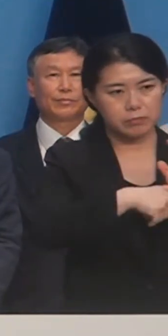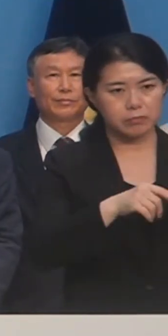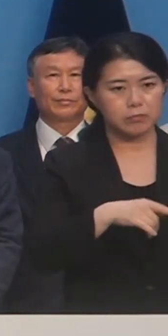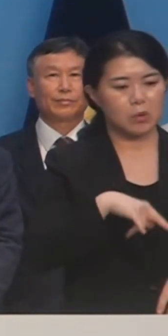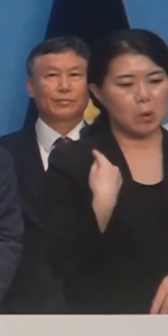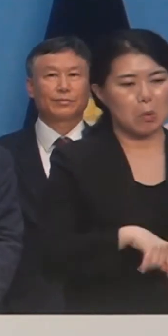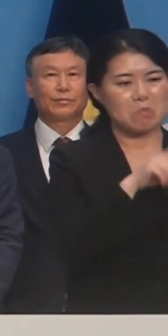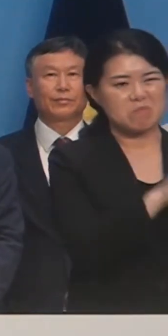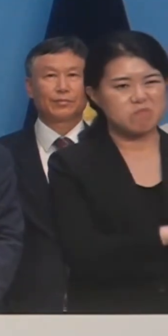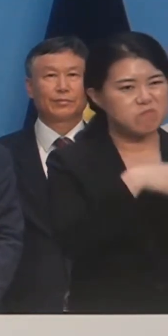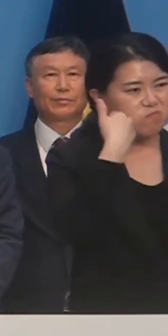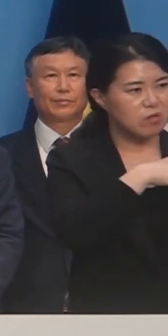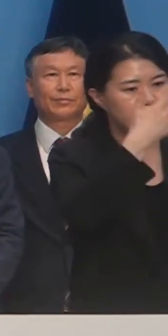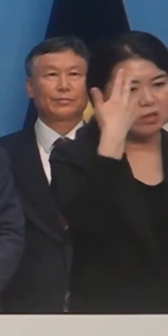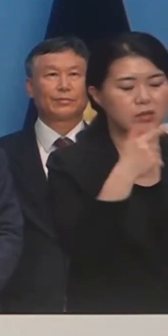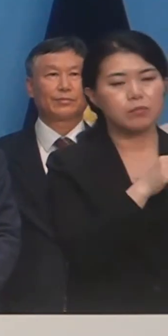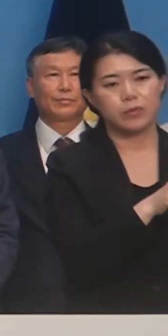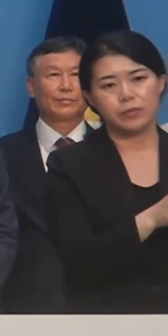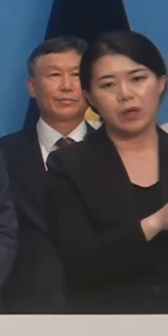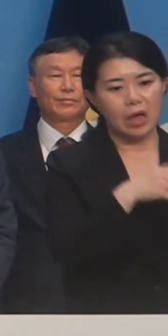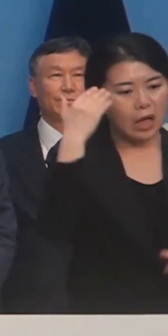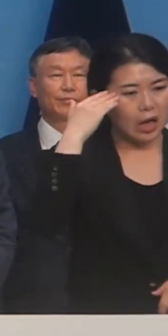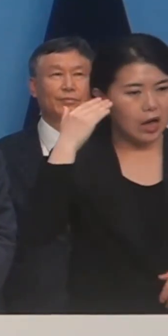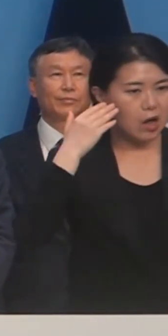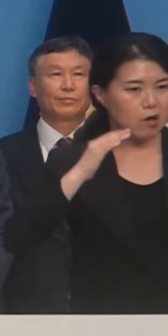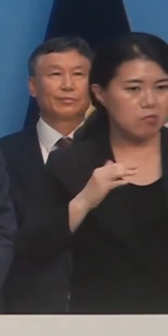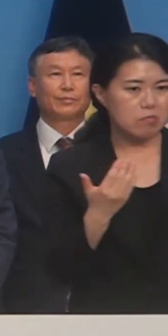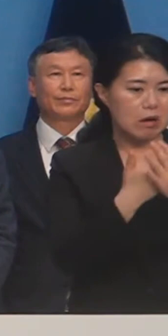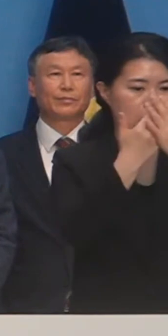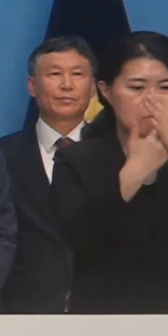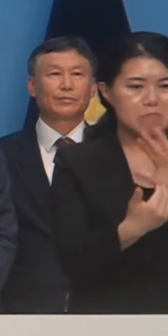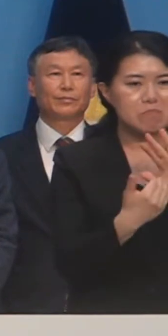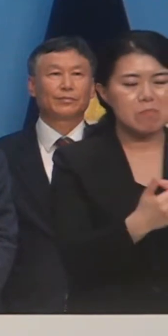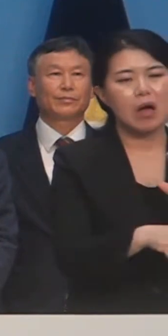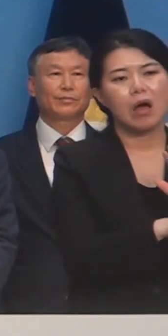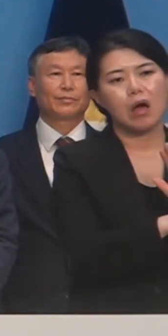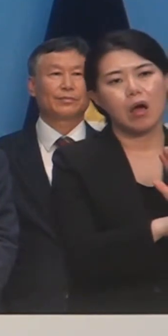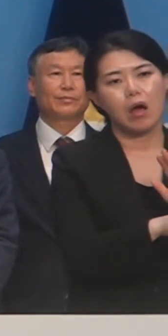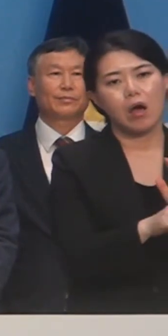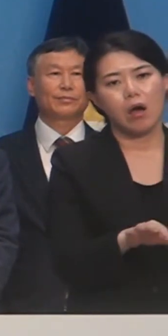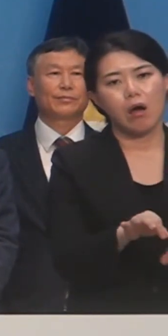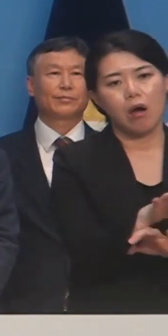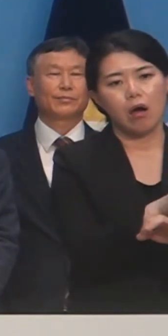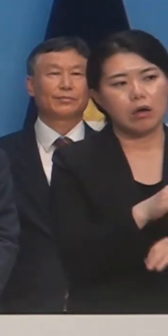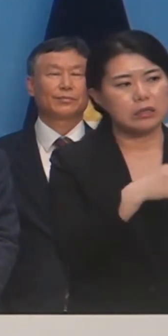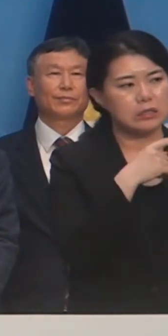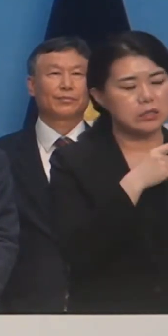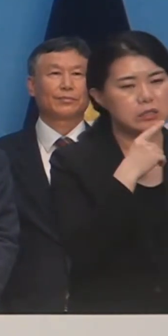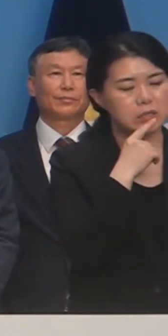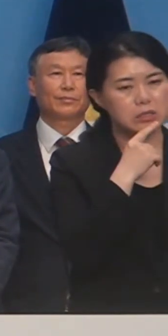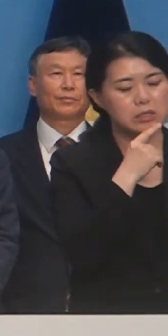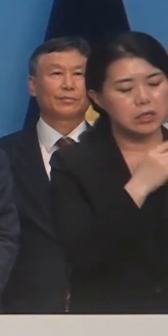종북주의자인 이재명은 한국의 흥황을 막는 경기 동부연합의